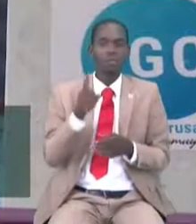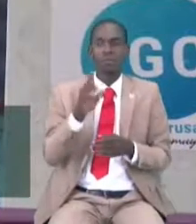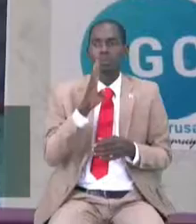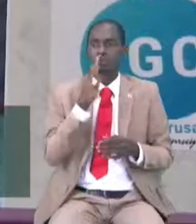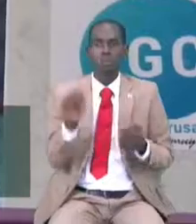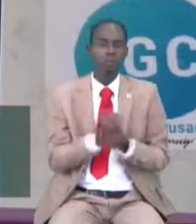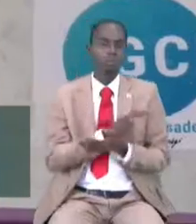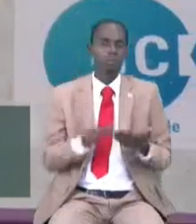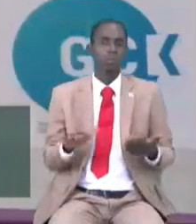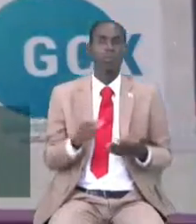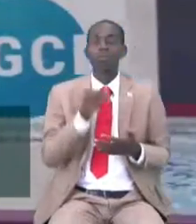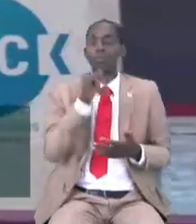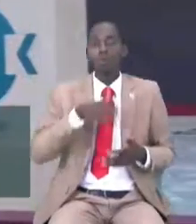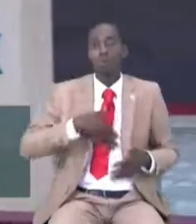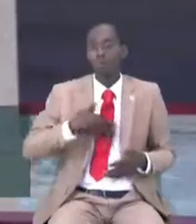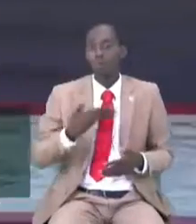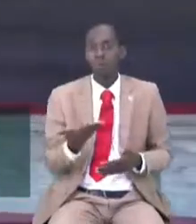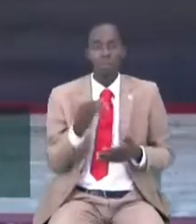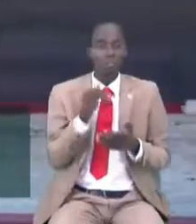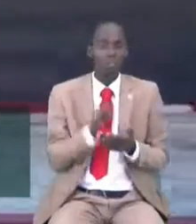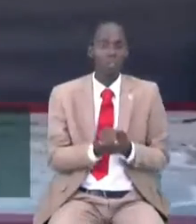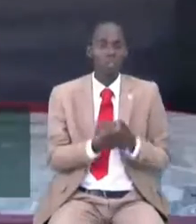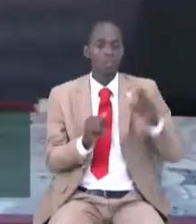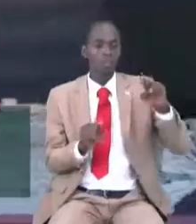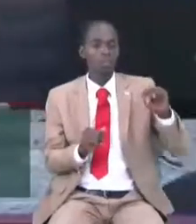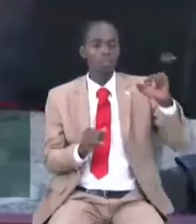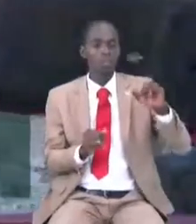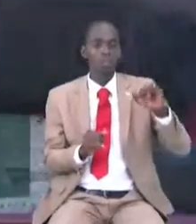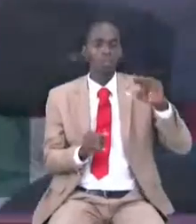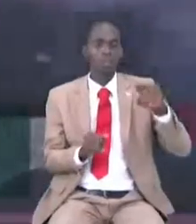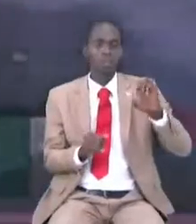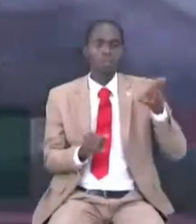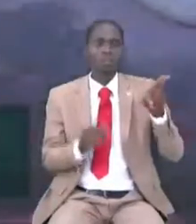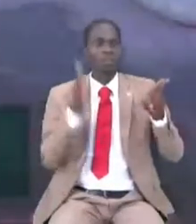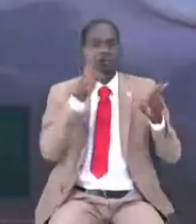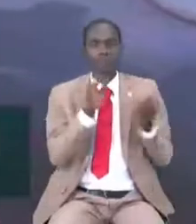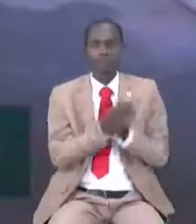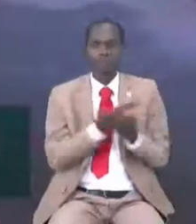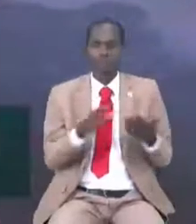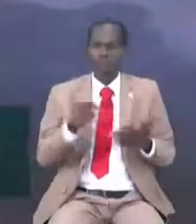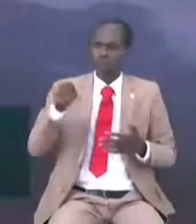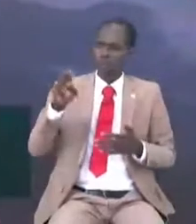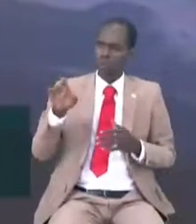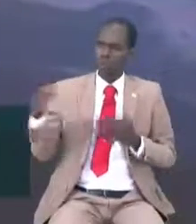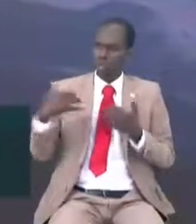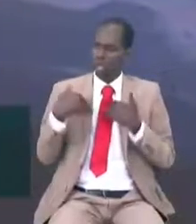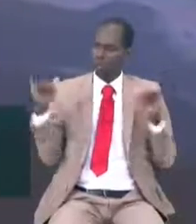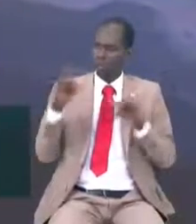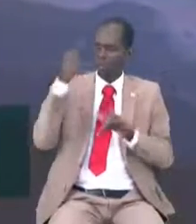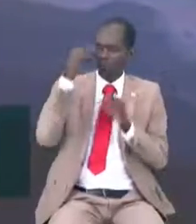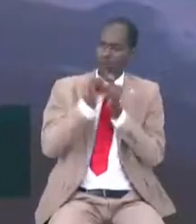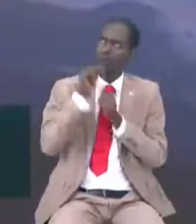périsse. Jonas, tu as la même pensée de Dieu, ne voulant qu'aucune tribu dans notre